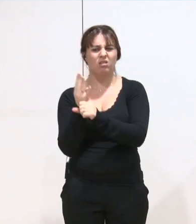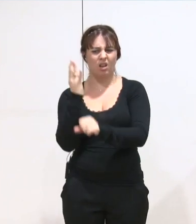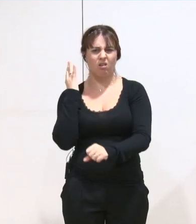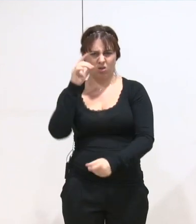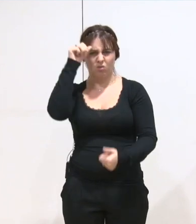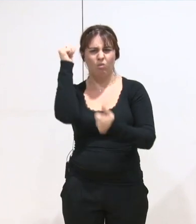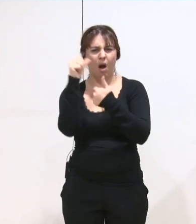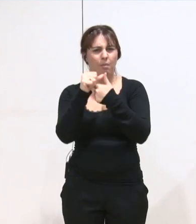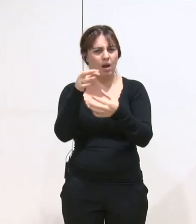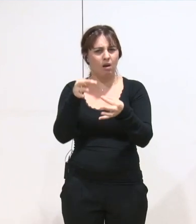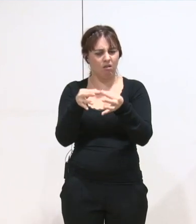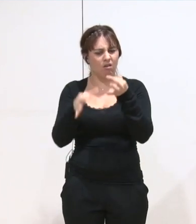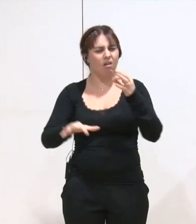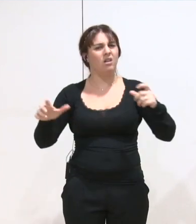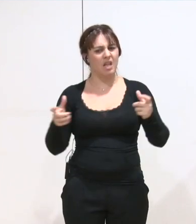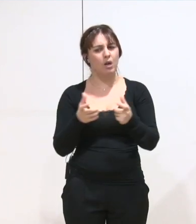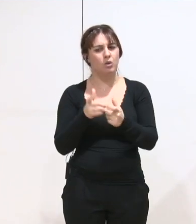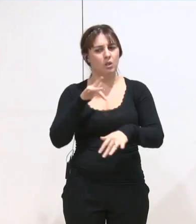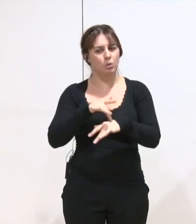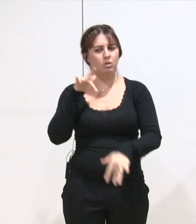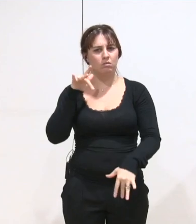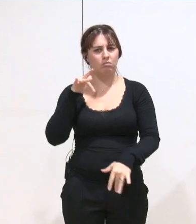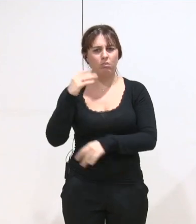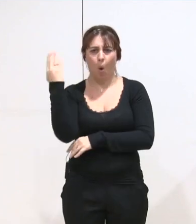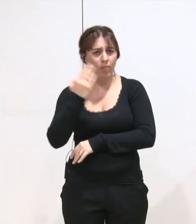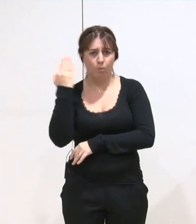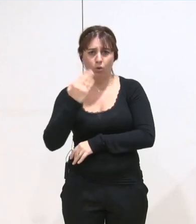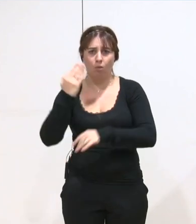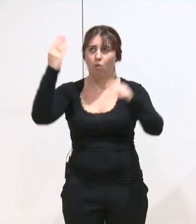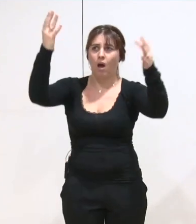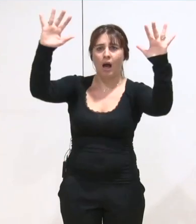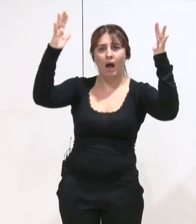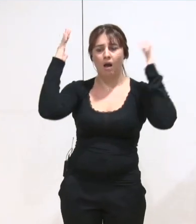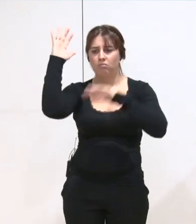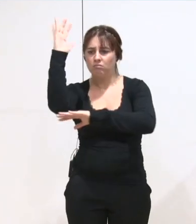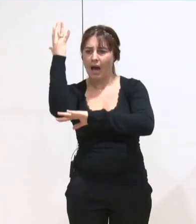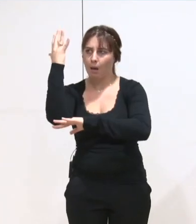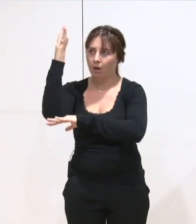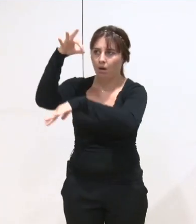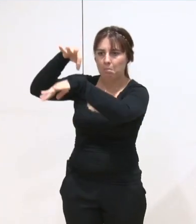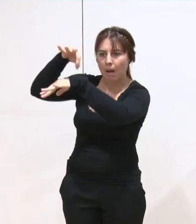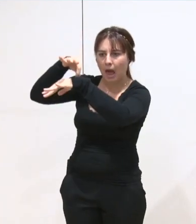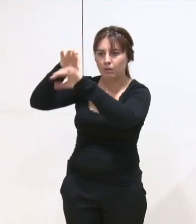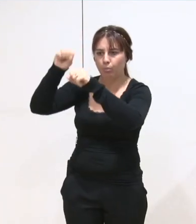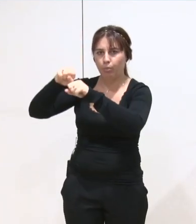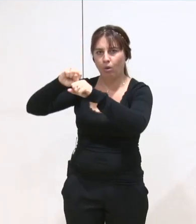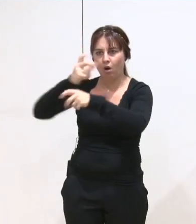un. Il en faut, y compris pour voir les arbres malades et qui peuvent être dangereux pour la population. Et il y a eu, il y